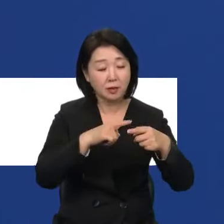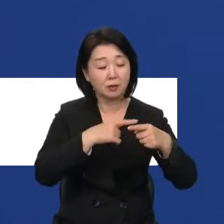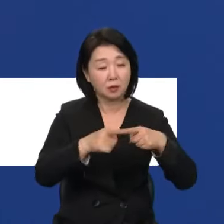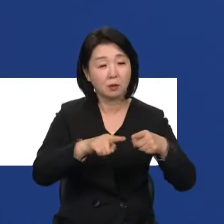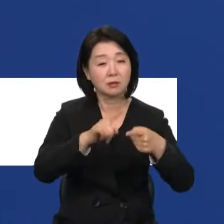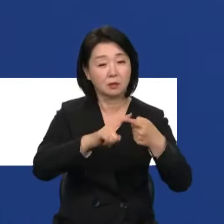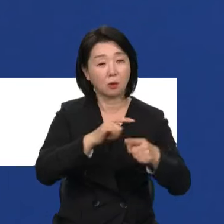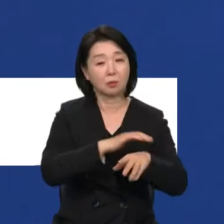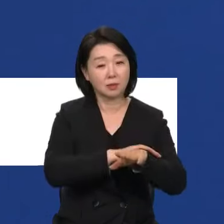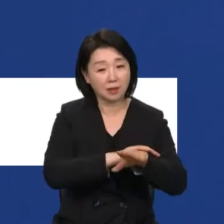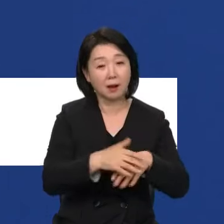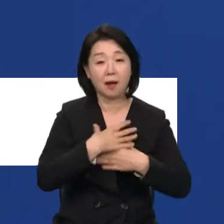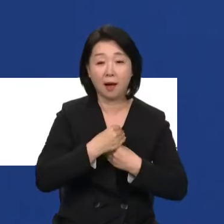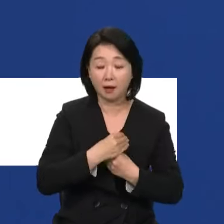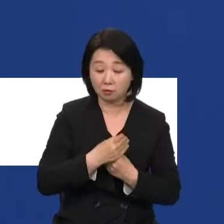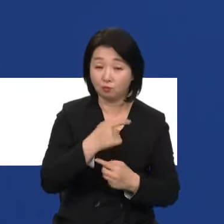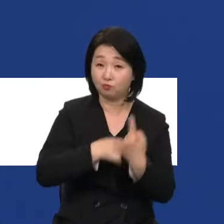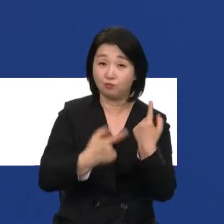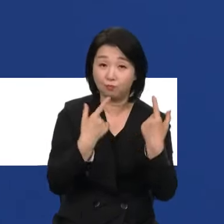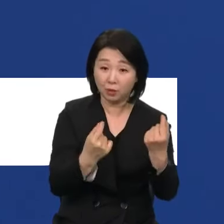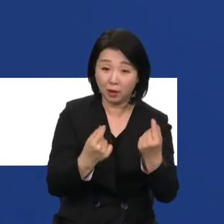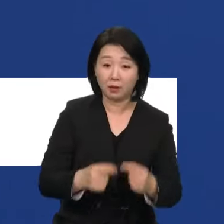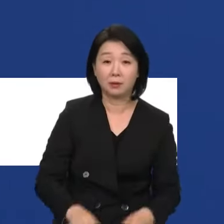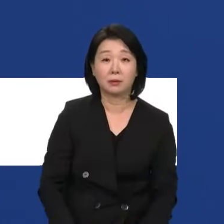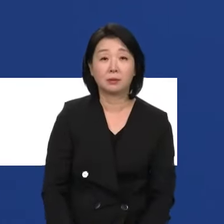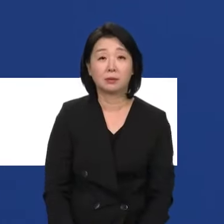저는 생각합니다. 그래서 앞으로